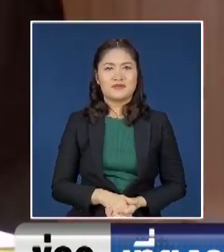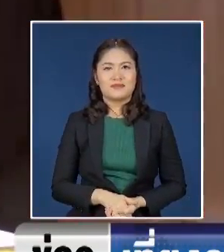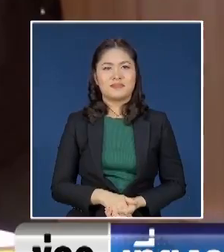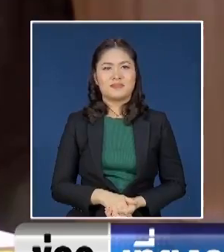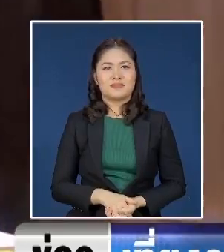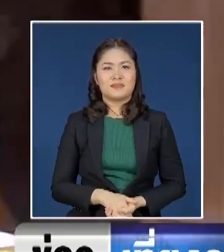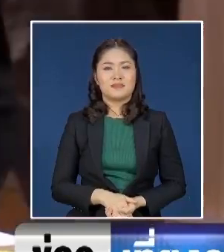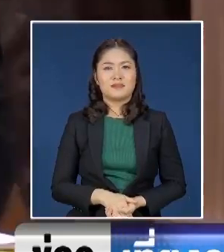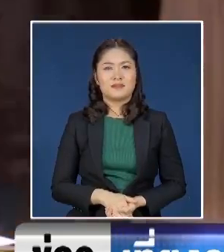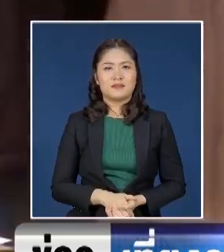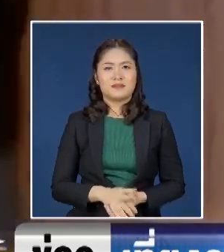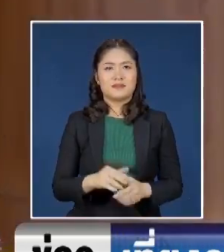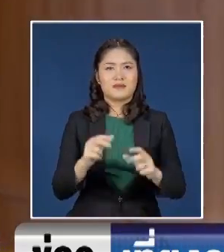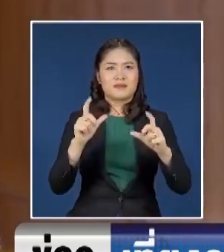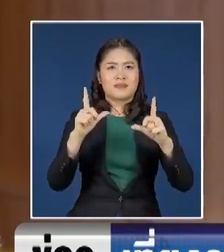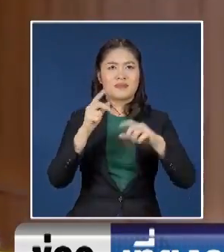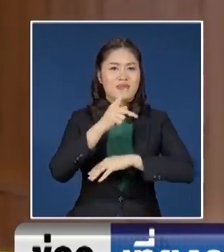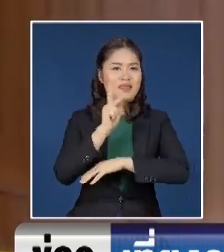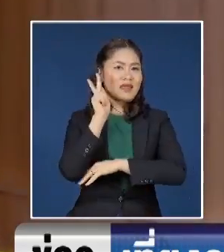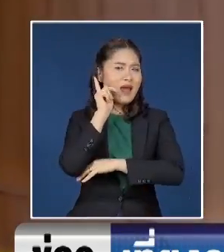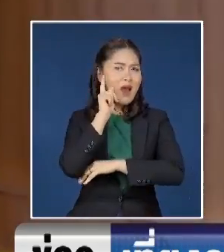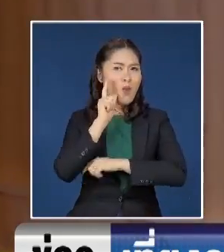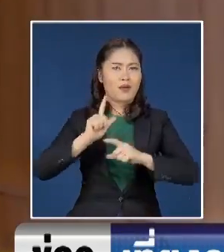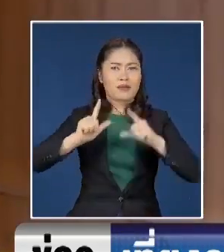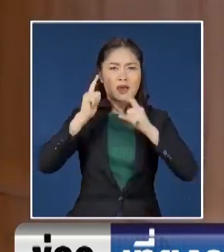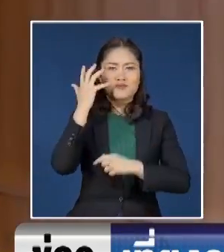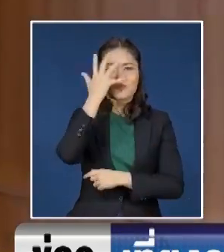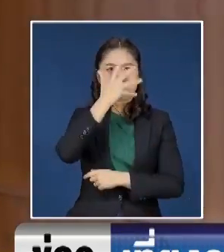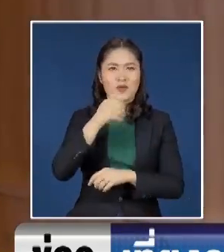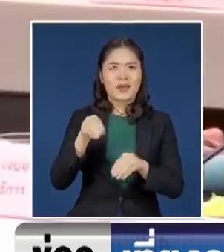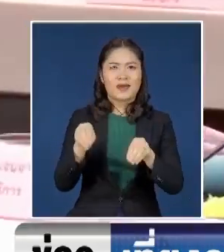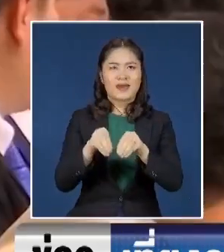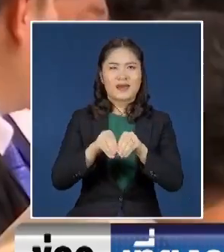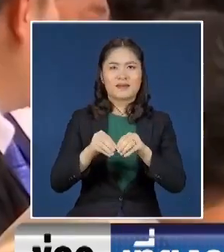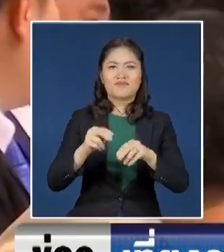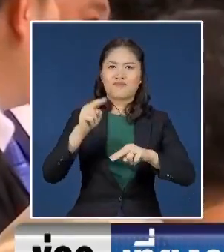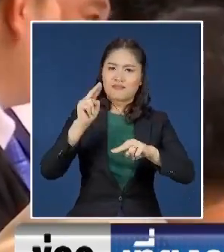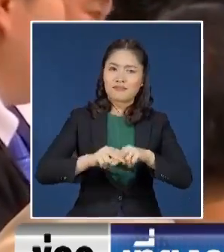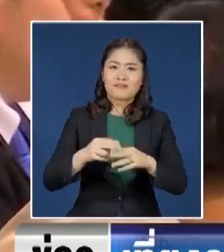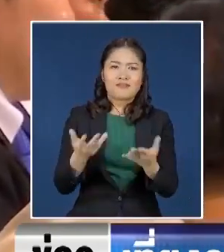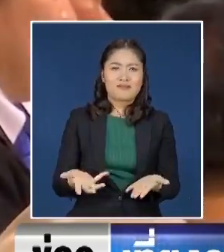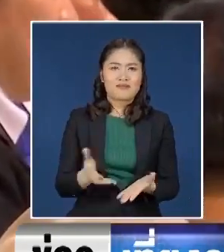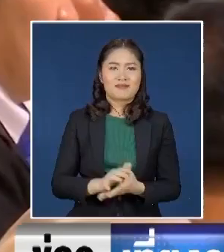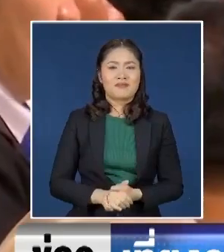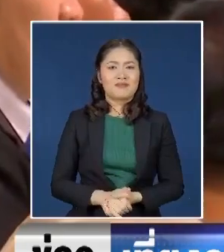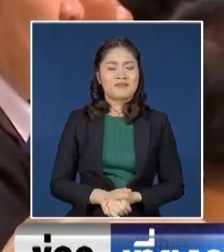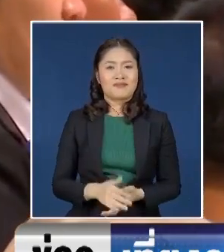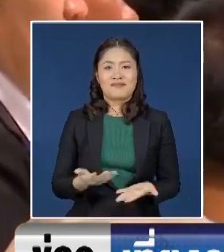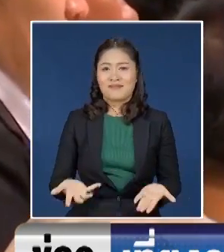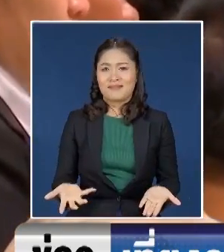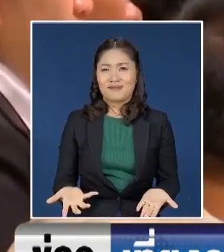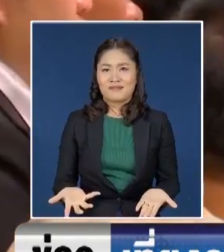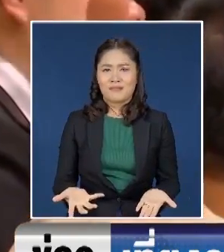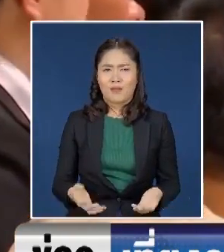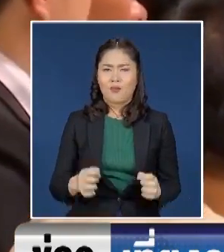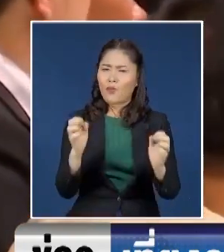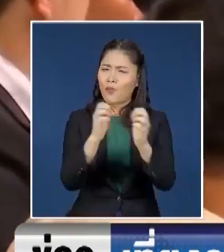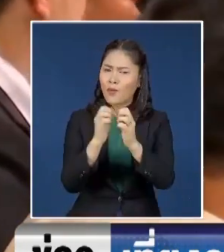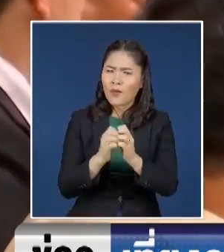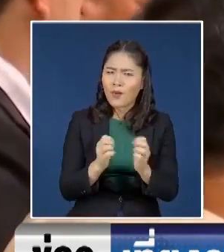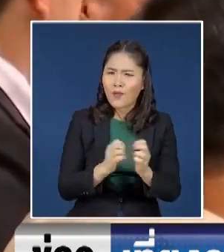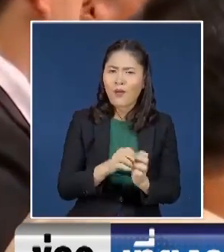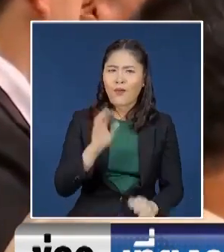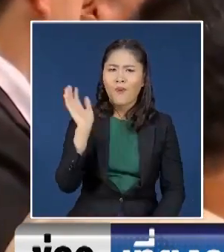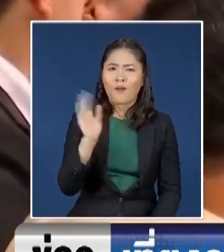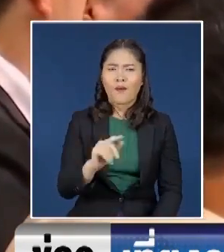ท่านนักข่าวถ่ายหน่อยผมได้หน้ากับค่ายคนสวย นี่ฮะ ตั้งใจว่า ก็ไม่ปวดไม่อลหม่านนะ โอ้โห